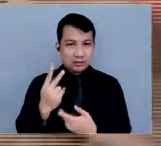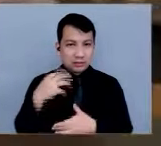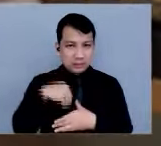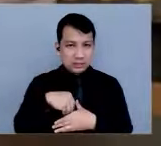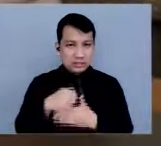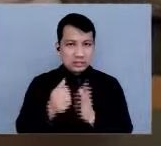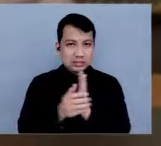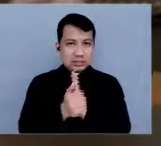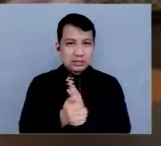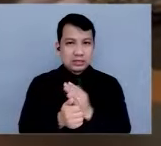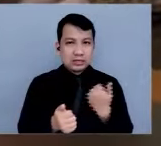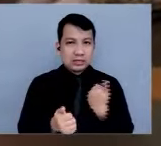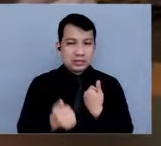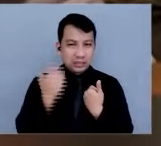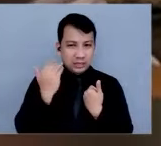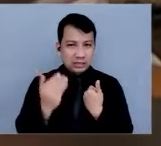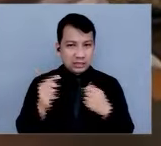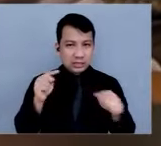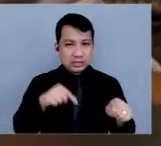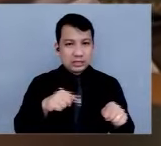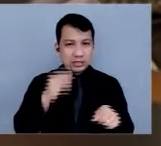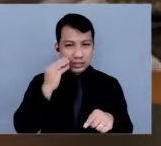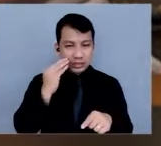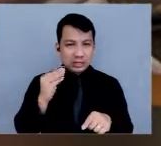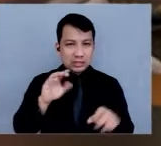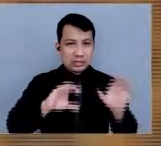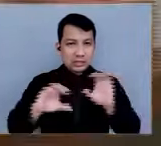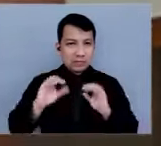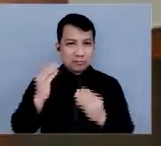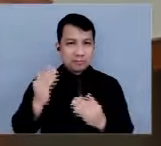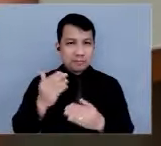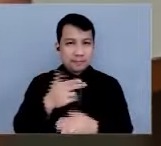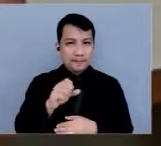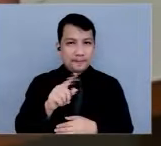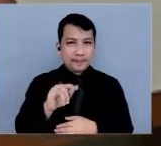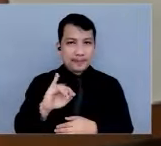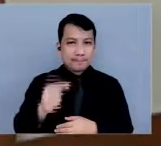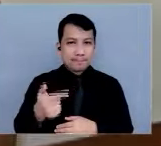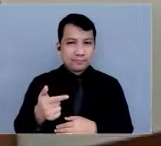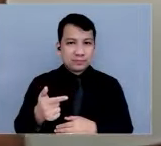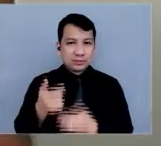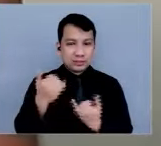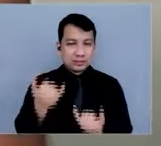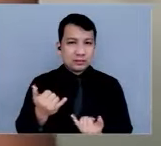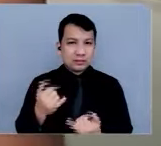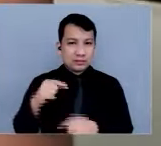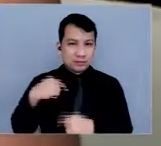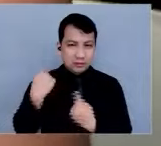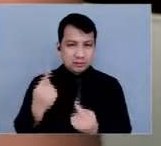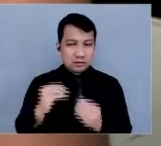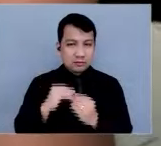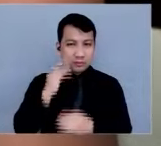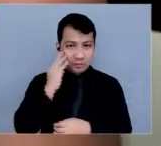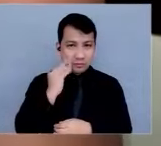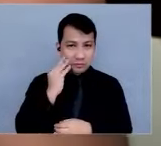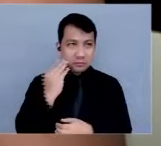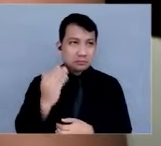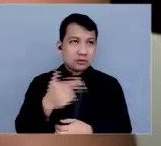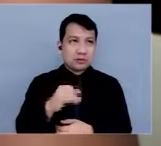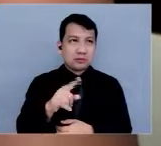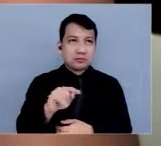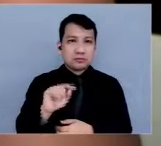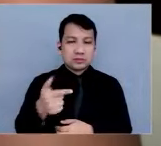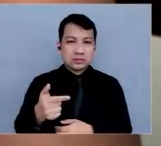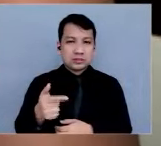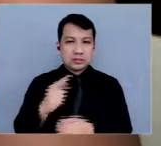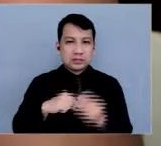ko. Target ni Michelle, sa showbiz ang hosting. As of now, since I have more experience with hosting, siguro that will be the